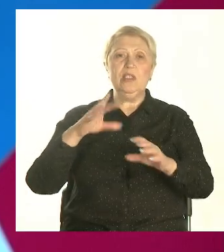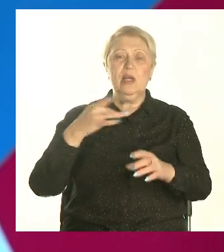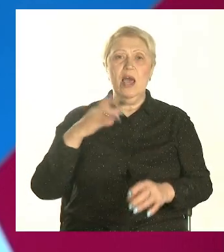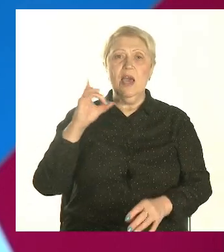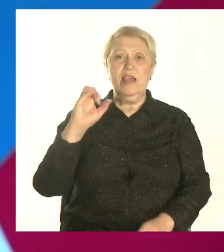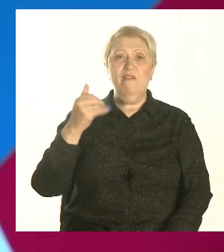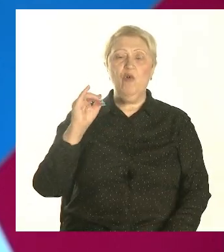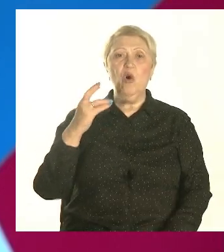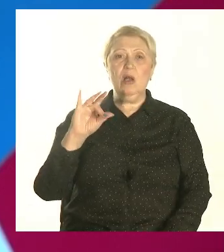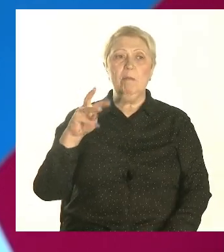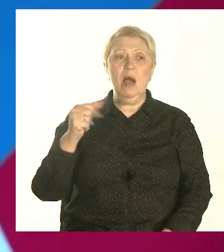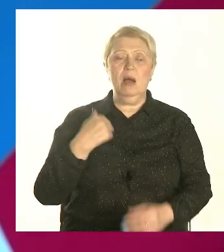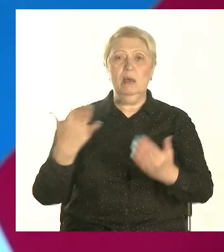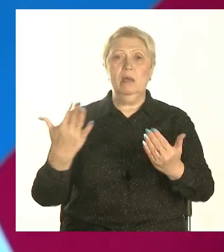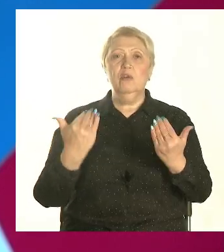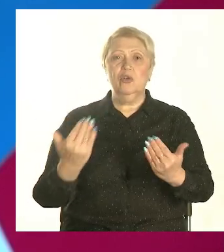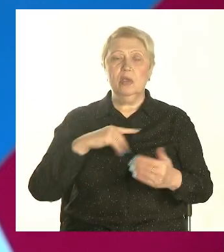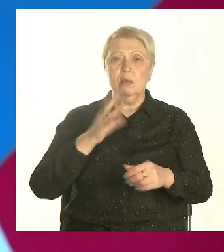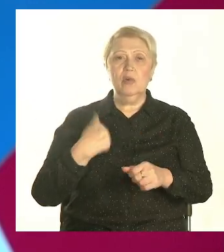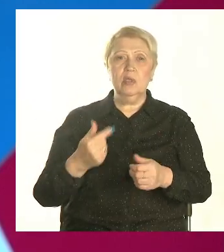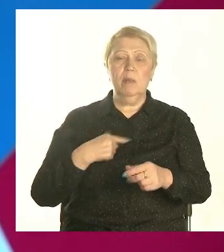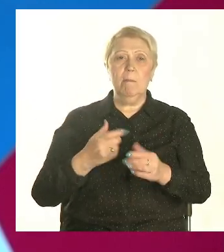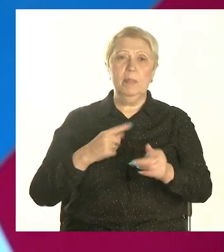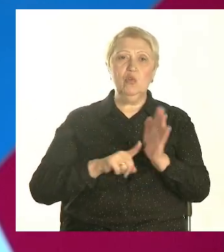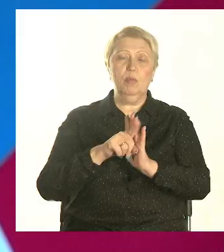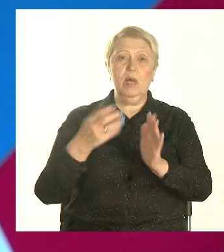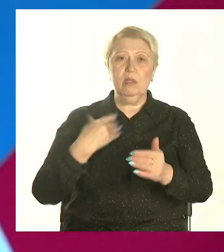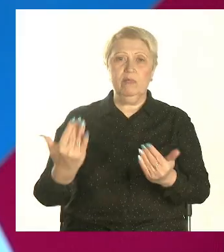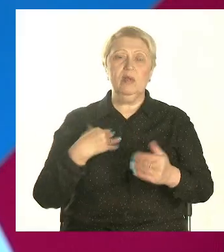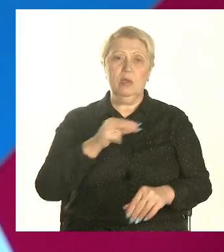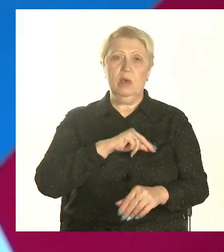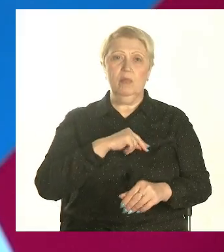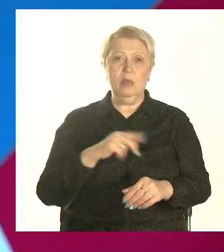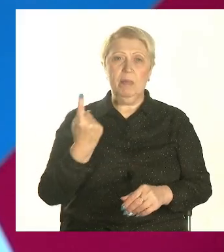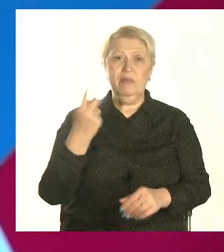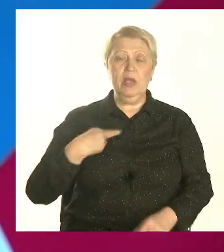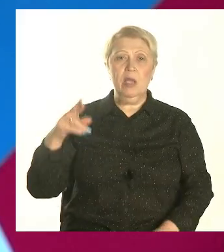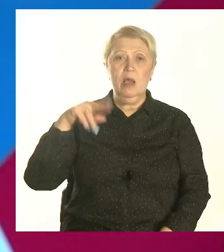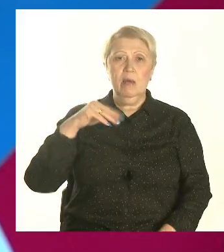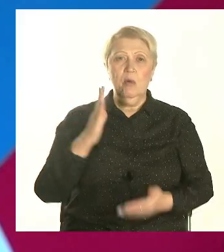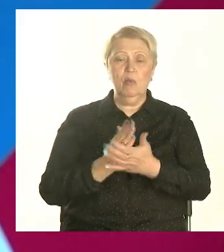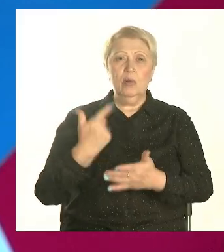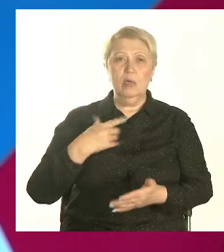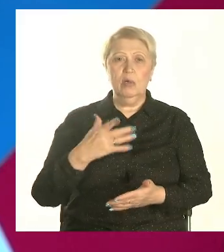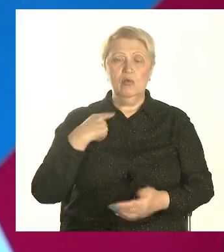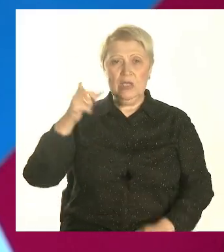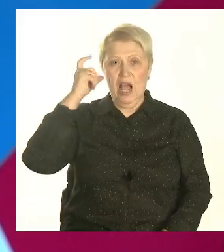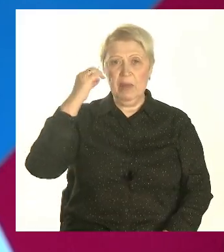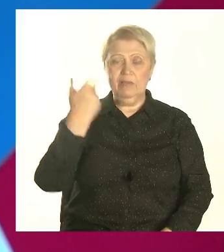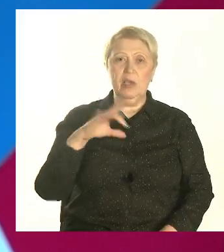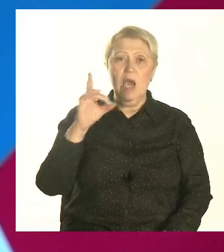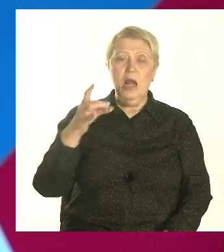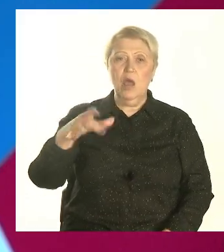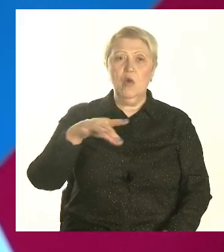точки. Региональный оператор приступает к работе сегодня, 1 декабря. Что это значит? Это значит, что теперь в Хабаровске и районе имени Лозо